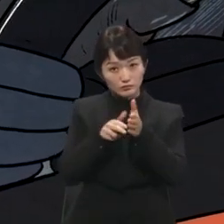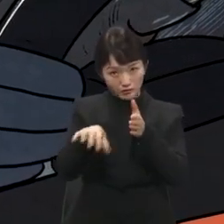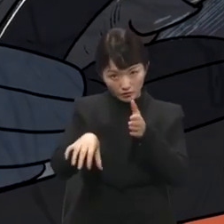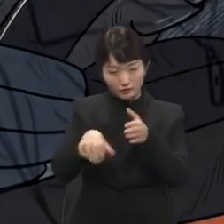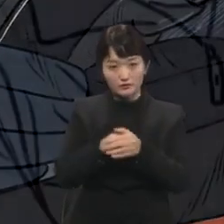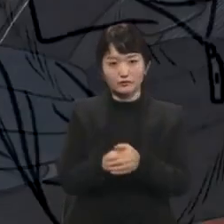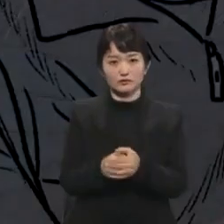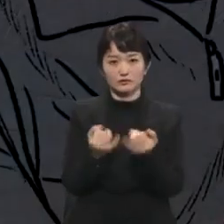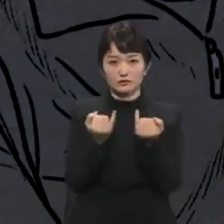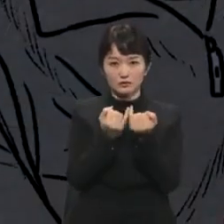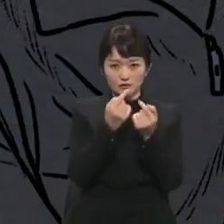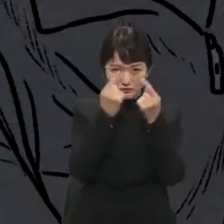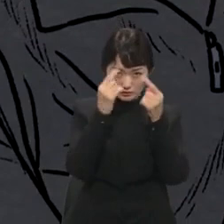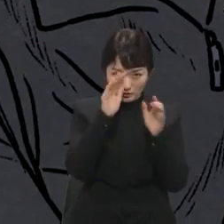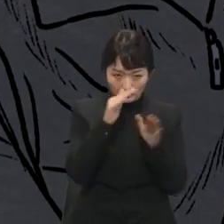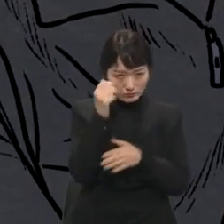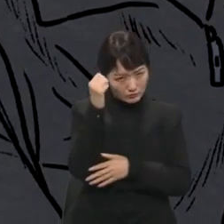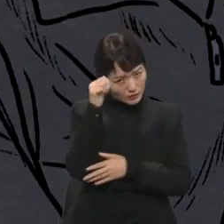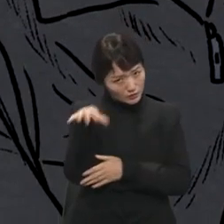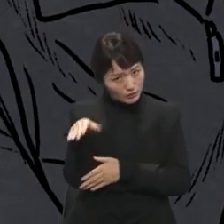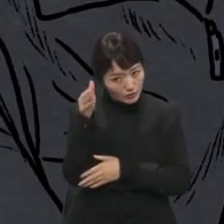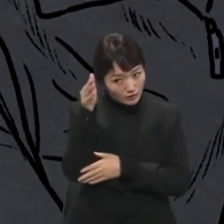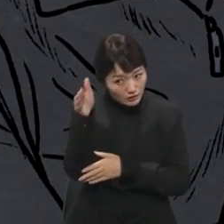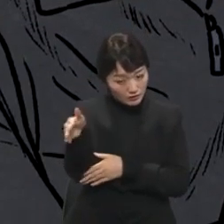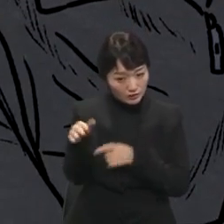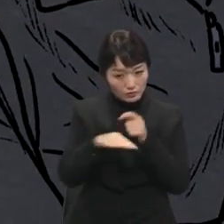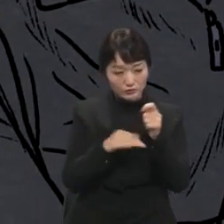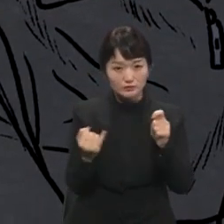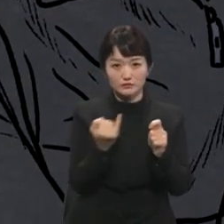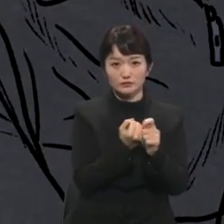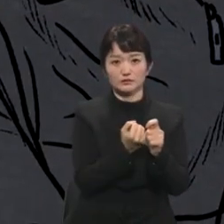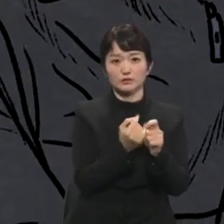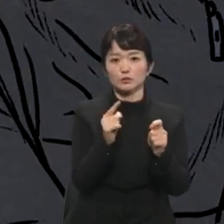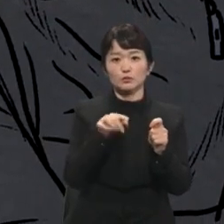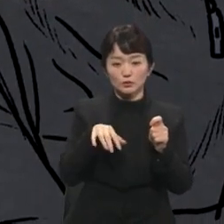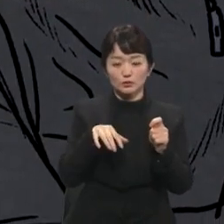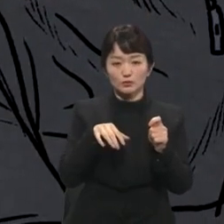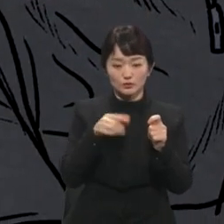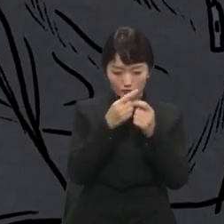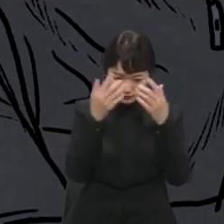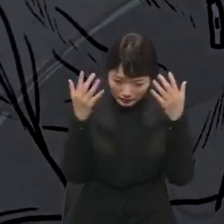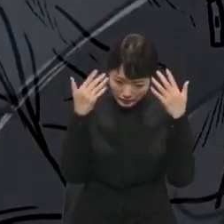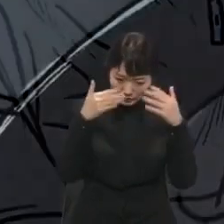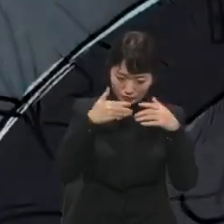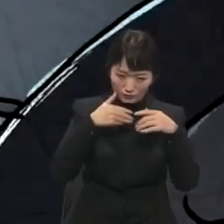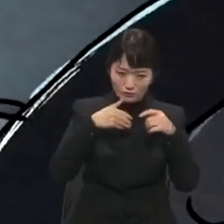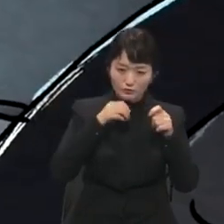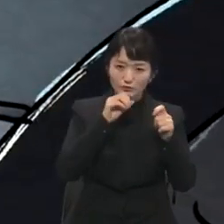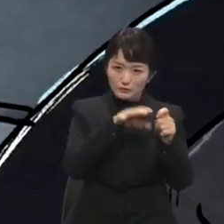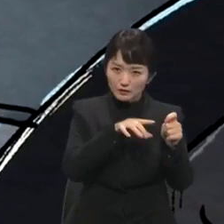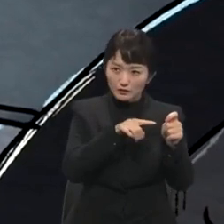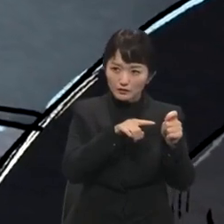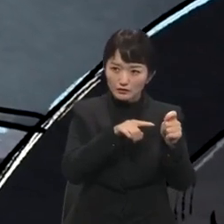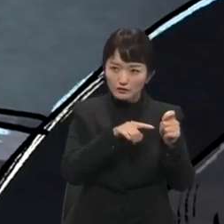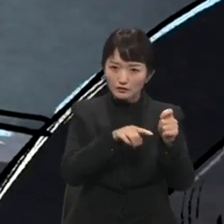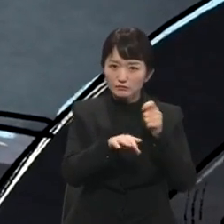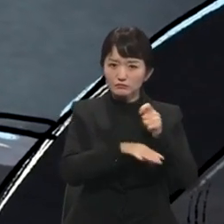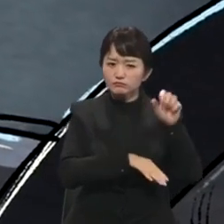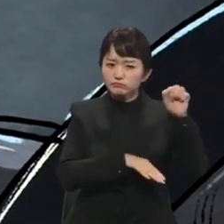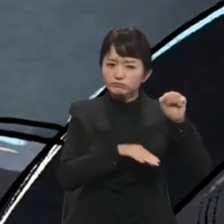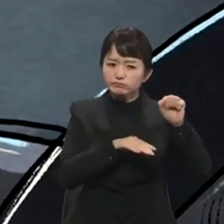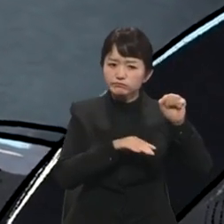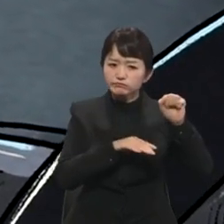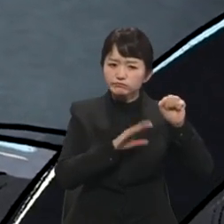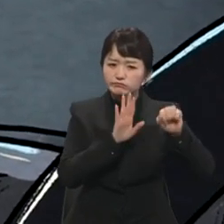탔습니다 그래서 이제 어디어디 대학 기사로가 주세요 했는데 택시 기사가 다른 대학으로 잘못 알아들었죠